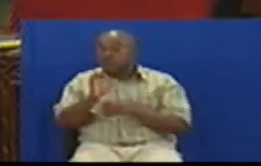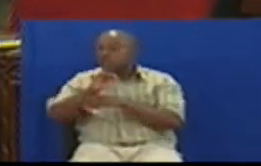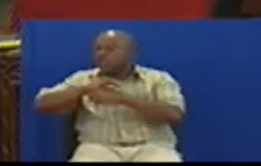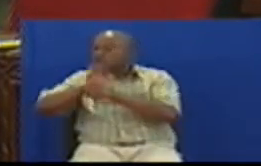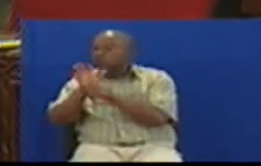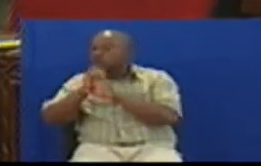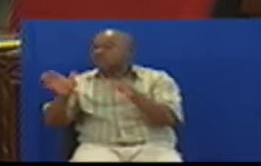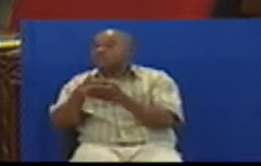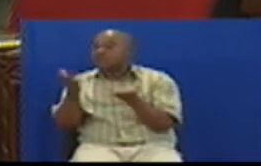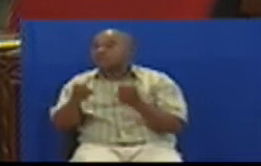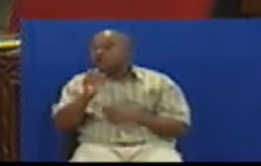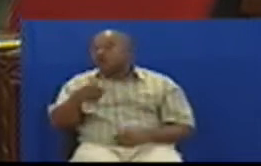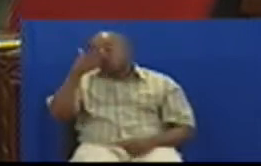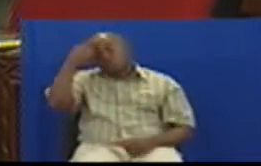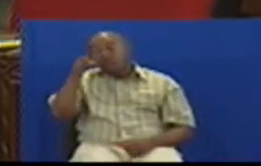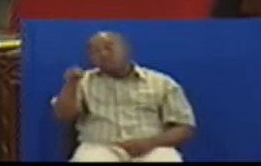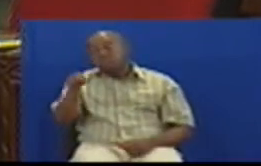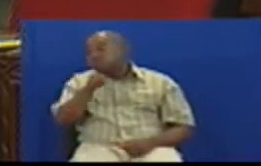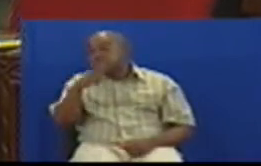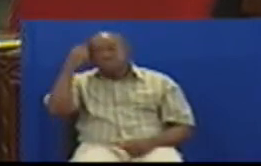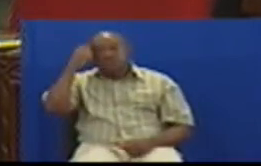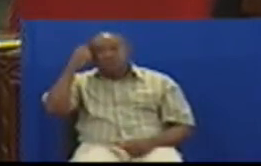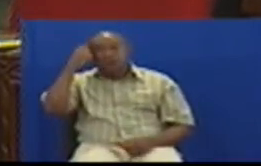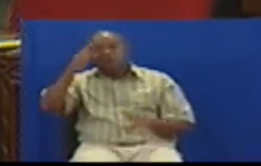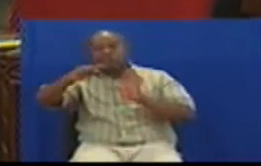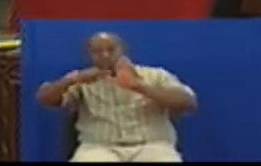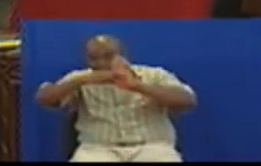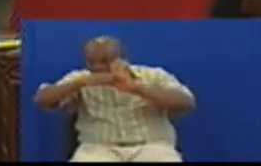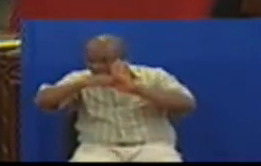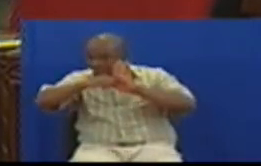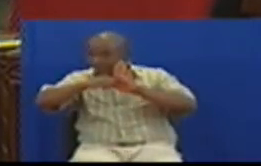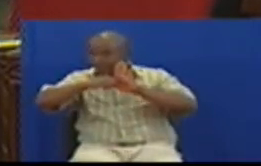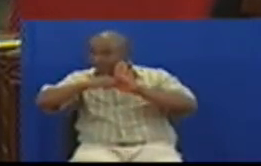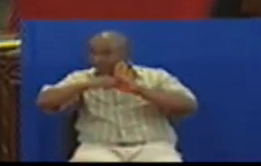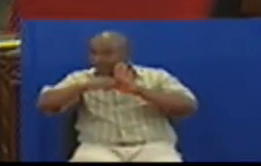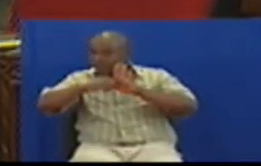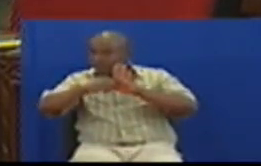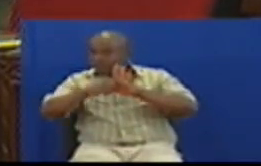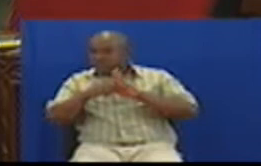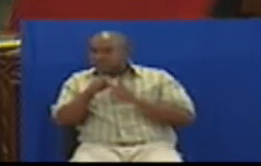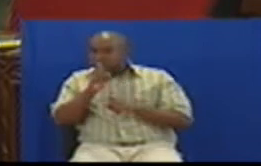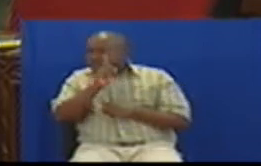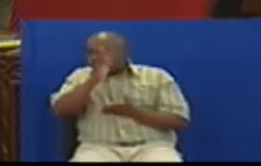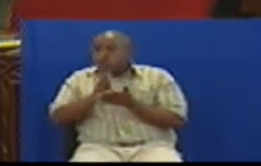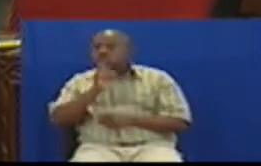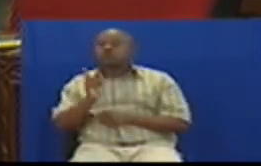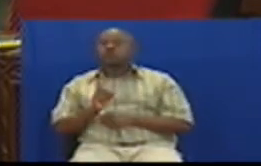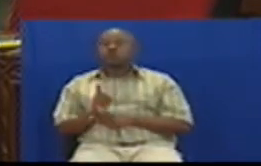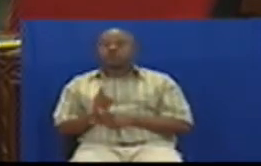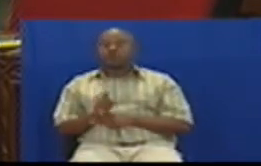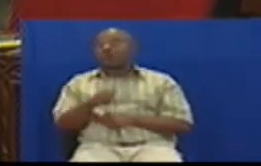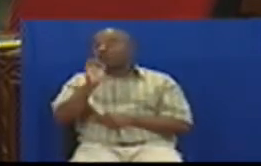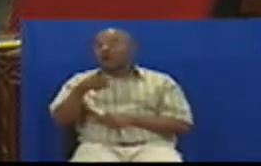mabara mengine. Yaani kwamba bara la Afrika sisi tuna upekee ambao unatupa nafuu katika kudhurika na ugonjwa